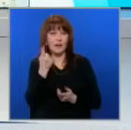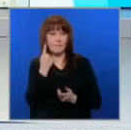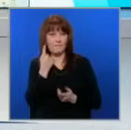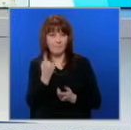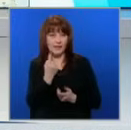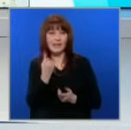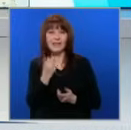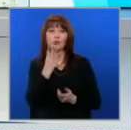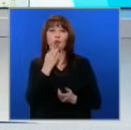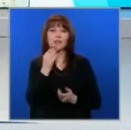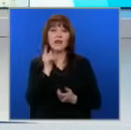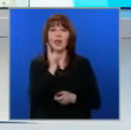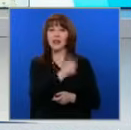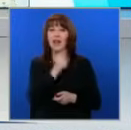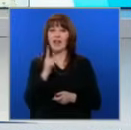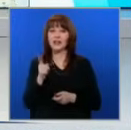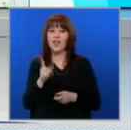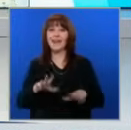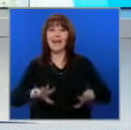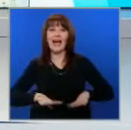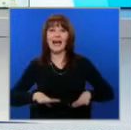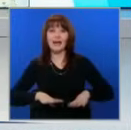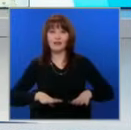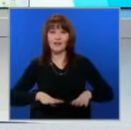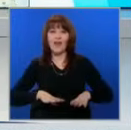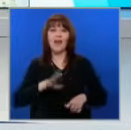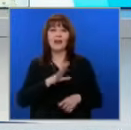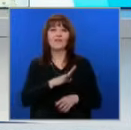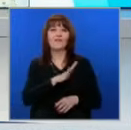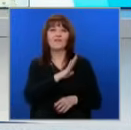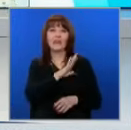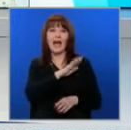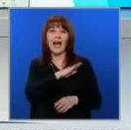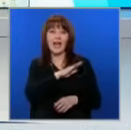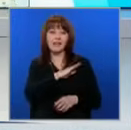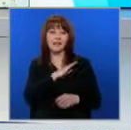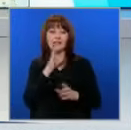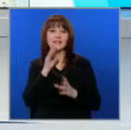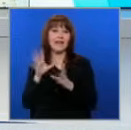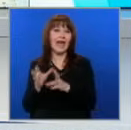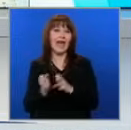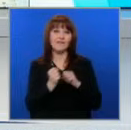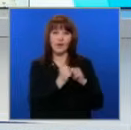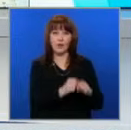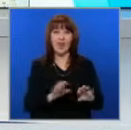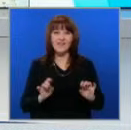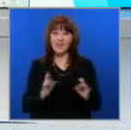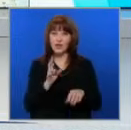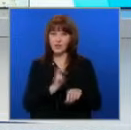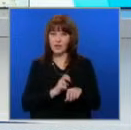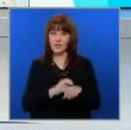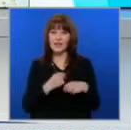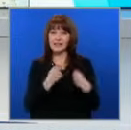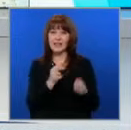Израел нарежда на цели градове в ивицата Газа да се евакуират. В началото на декември бяха